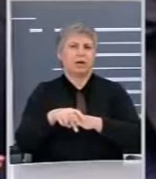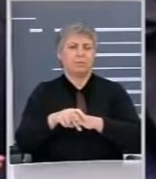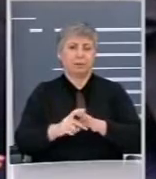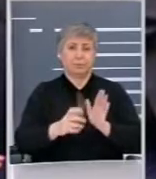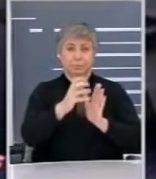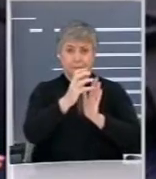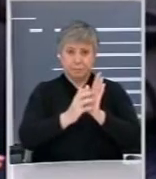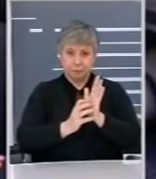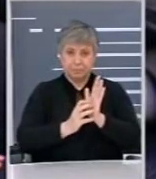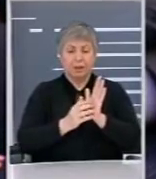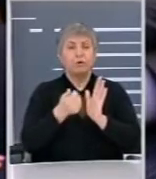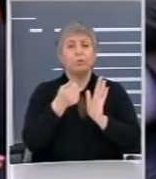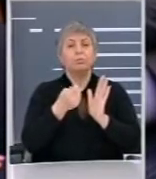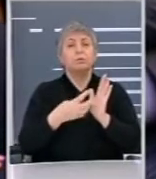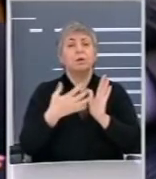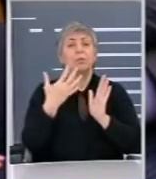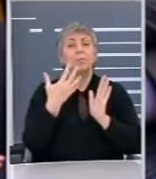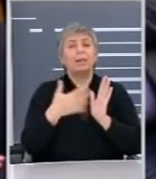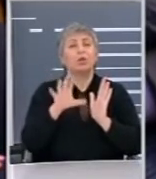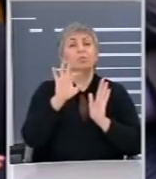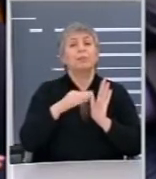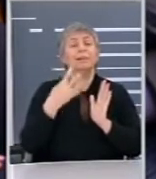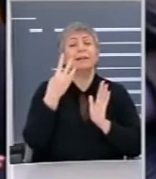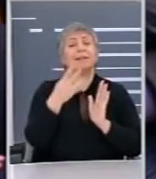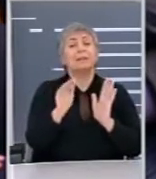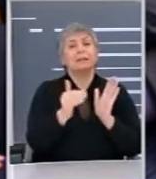ποσών 554.000 ευρώ